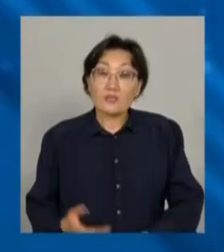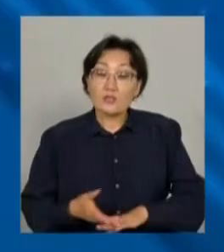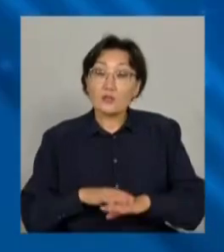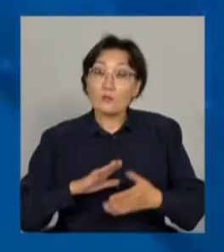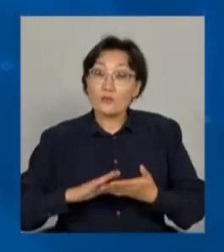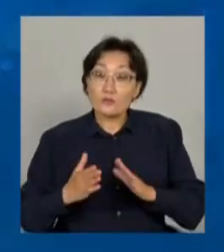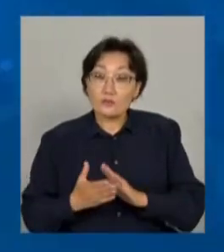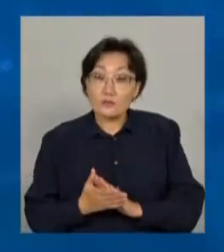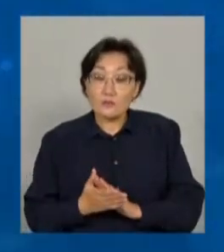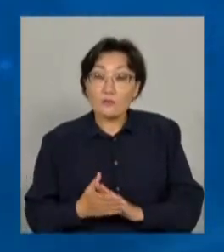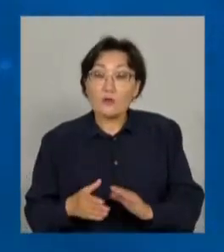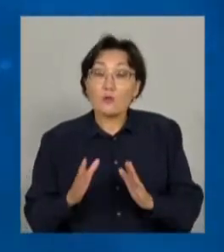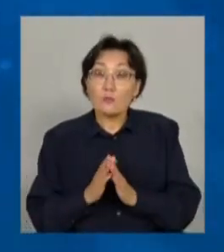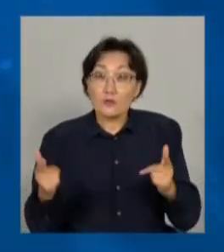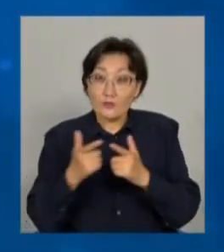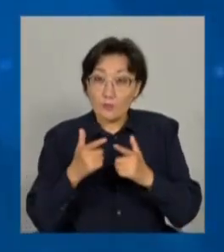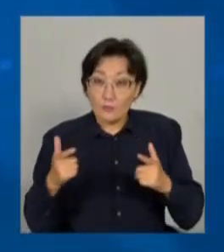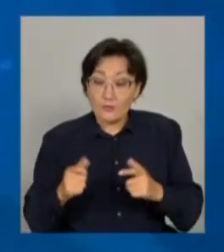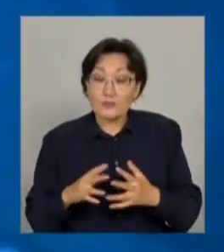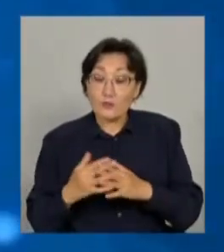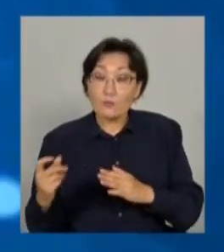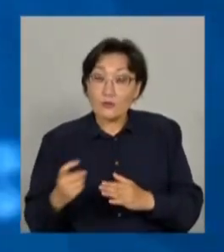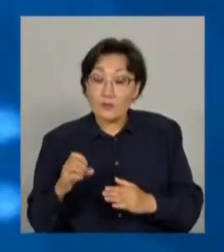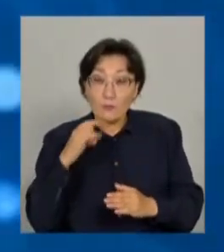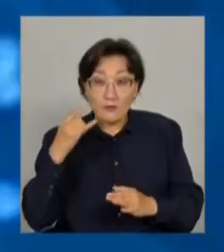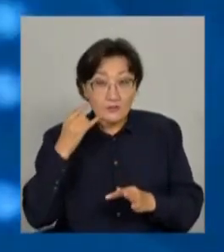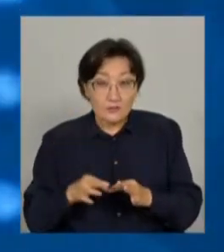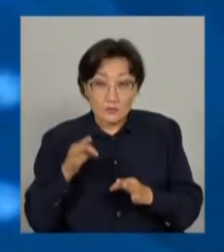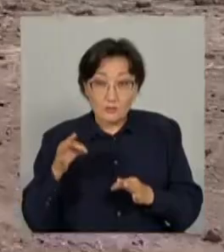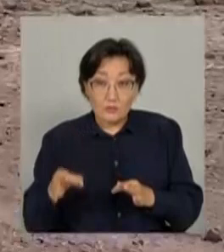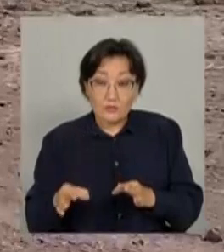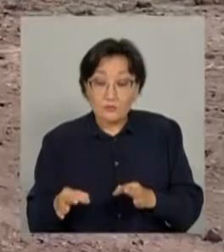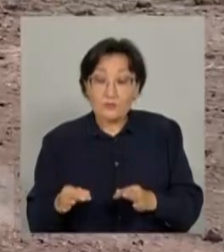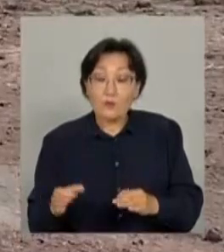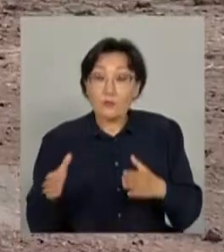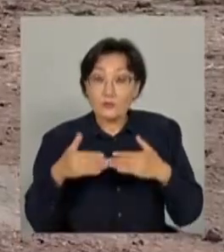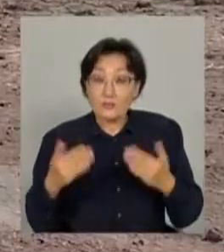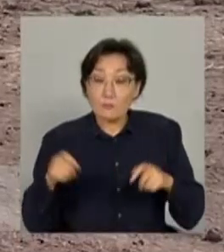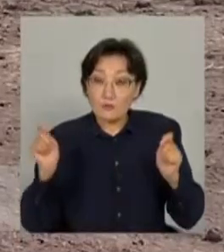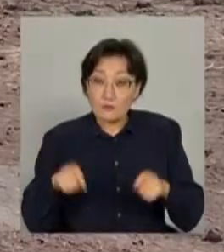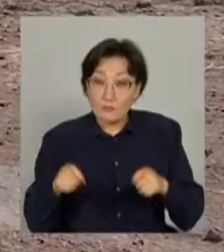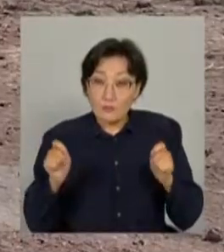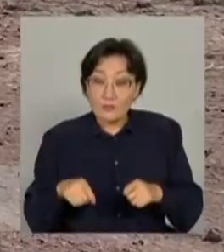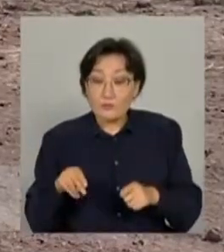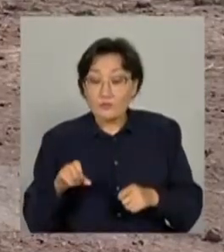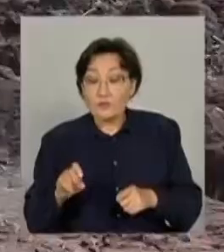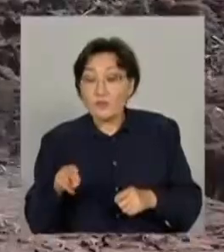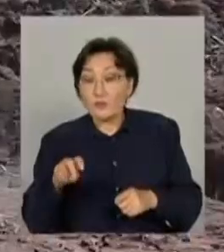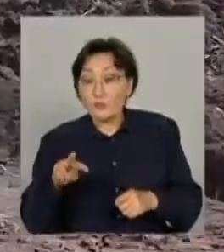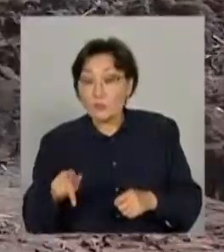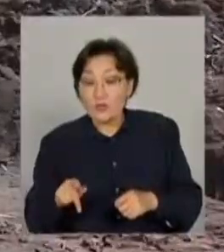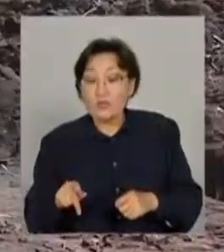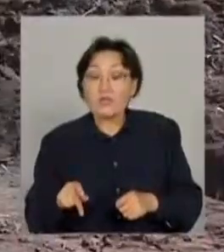Чрезвычайное положение просят объявить фермеры Павлодарской области. Как сообщает Message.kz, из-за отсутствия дождей в Успенском, Теренкольском